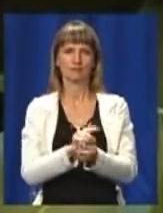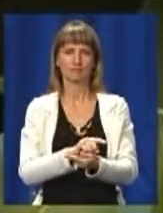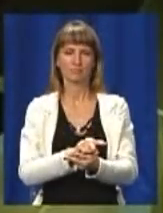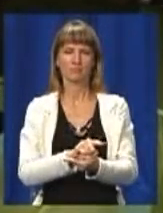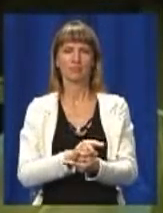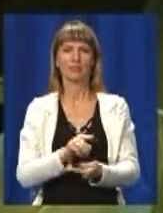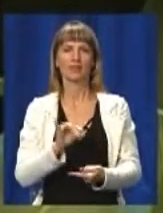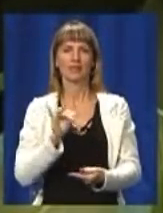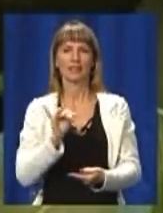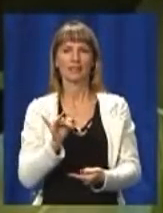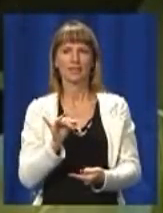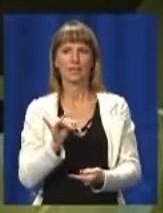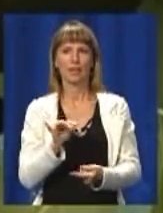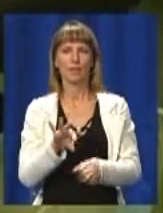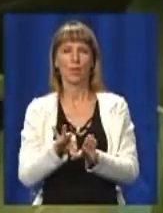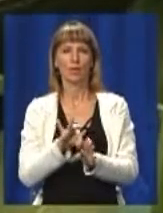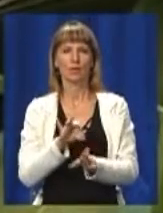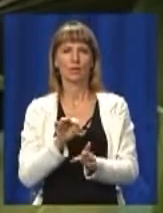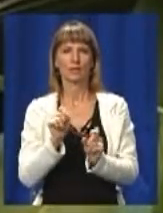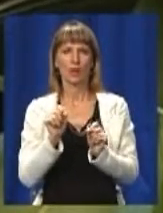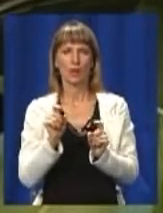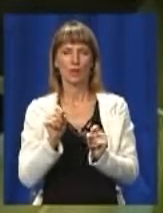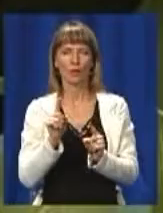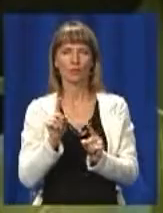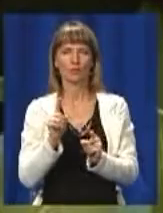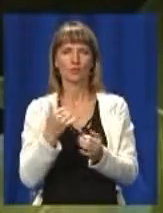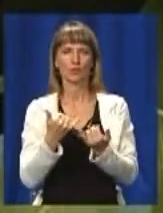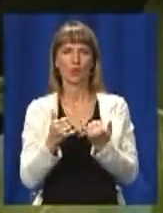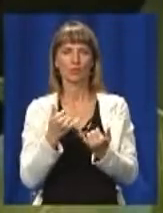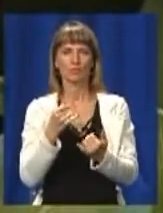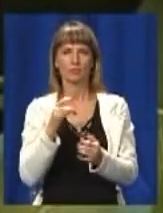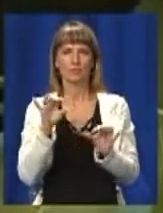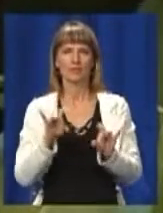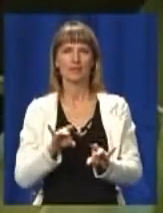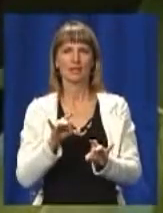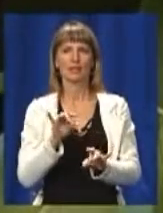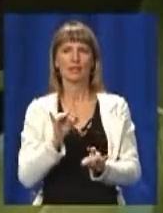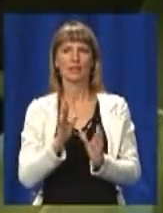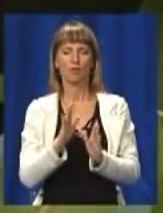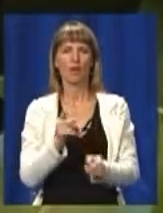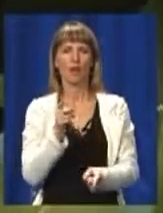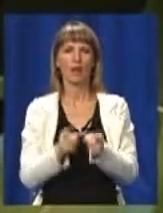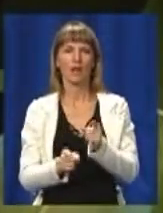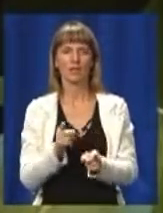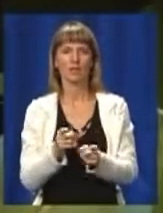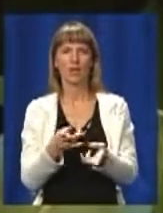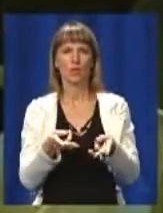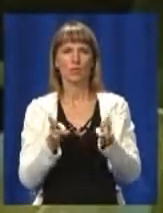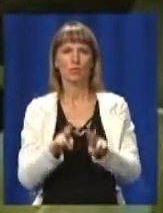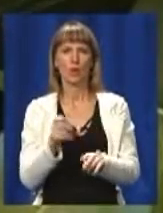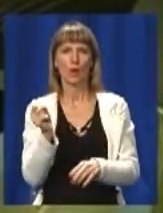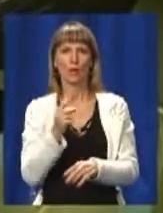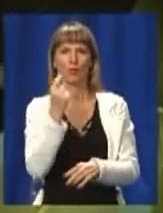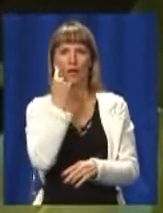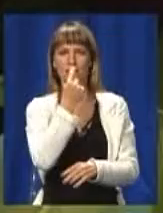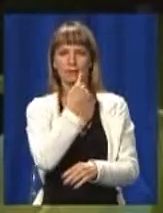і набуває золотисто-жовтого забарвлення. І тільки в рідкісних випадках вовки залишаються з